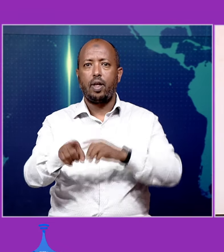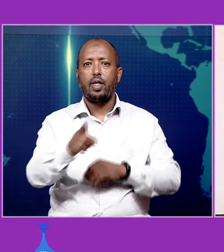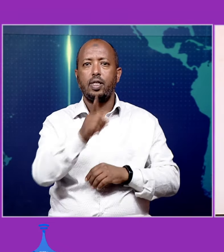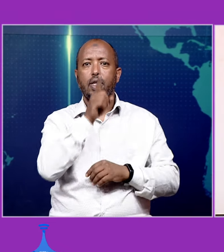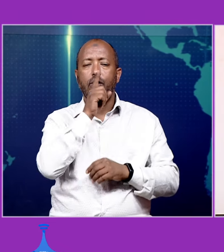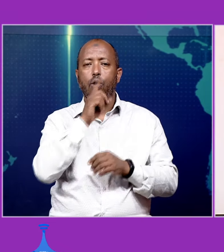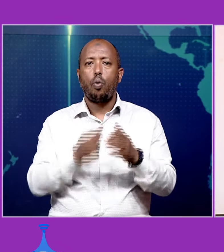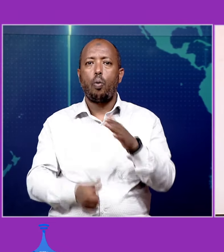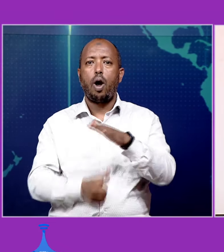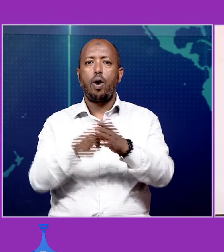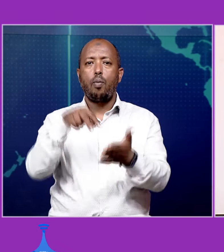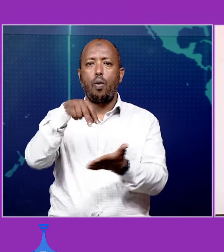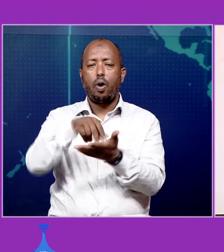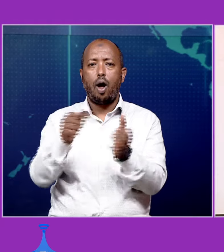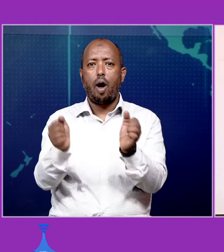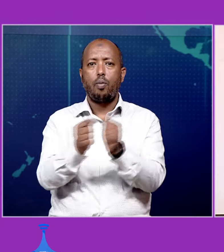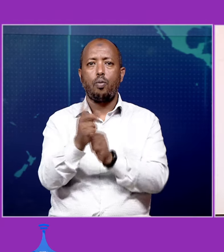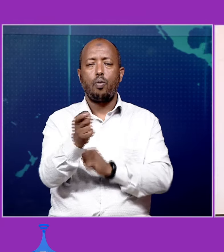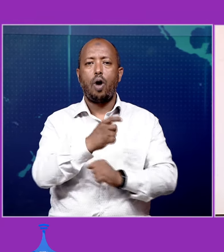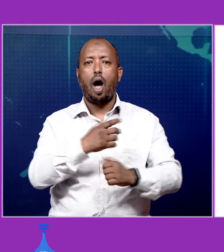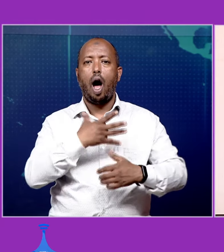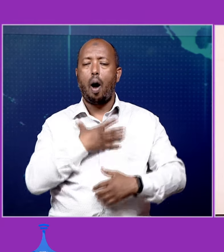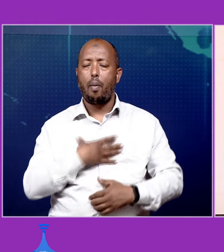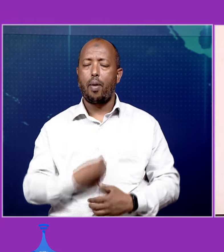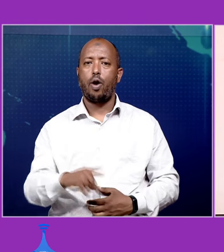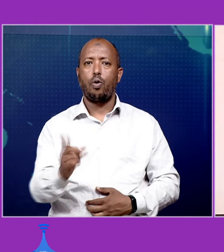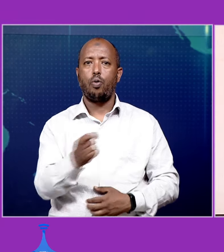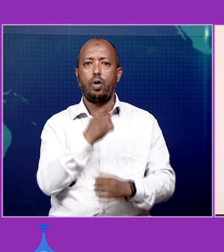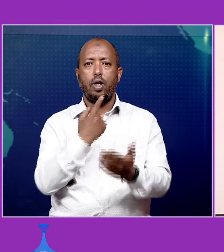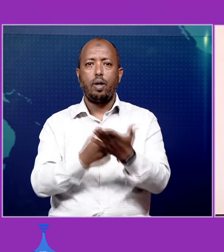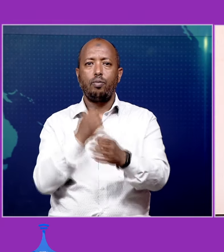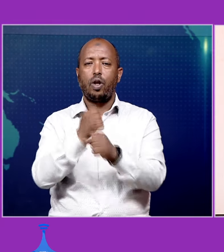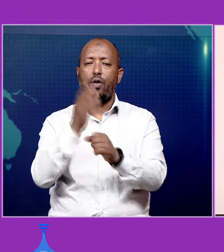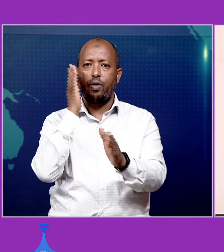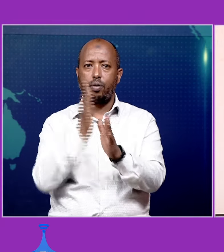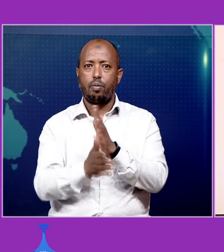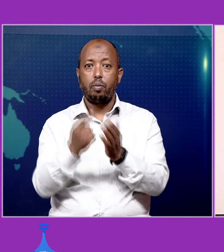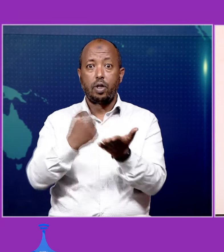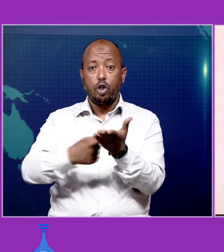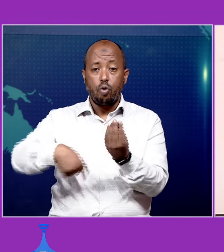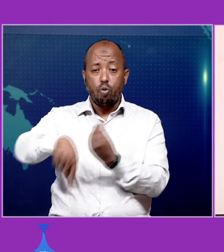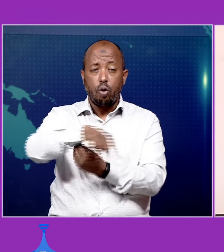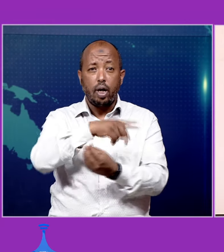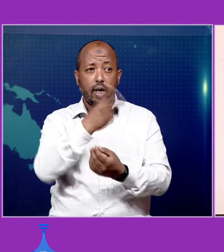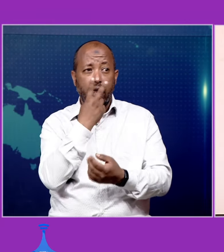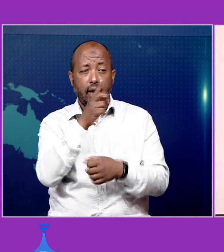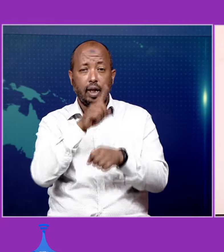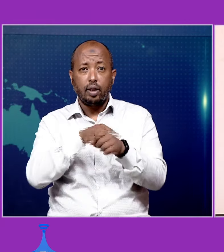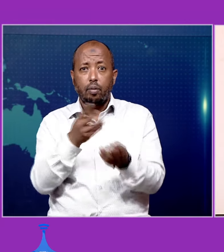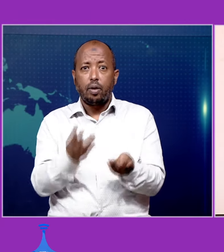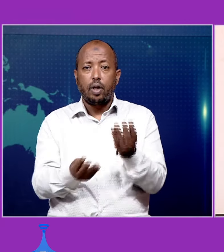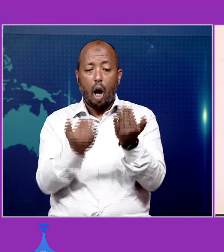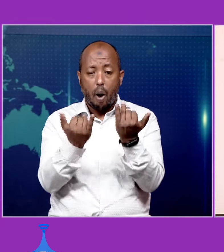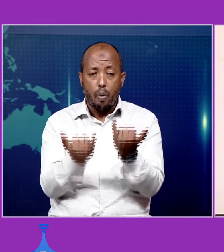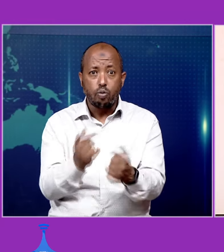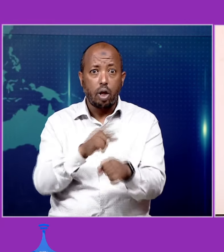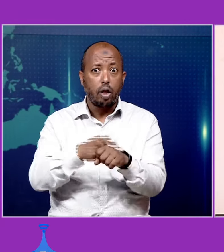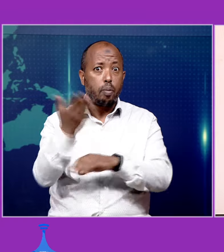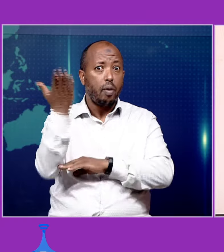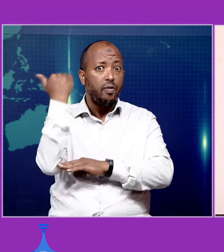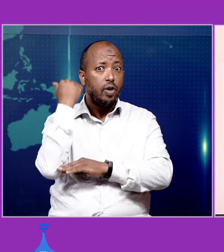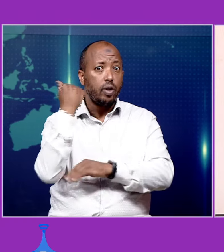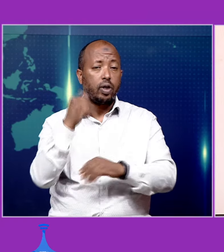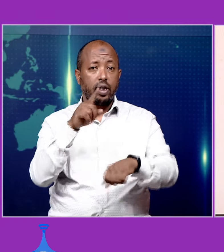አጋር እንዲሆኑ ማድረግ የተቻለበት ሁኔታ አለ። በዚህ ዙሪያ መለስ ተለክቶ ሲታይ አሁን ያለው የሰላምና ደህንነት ሁኔታ